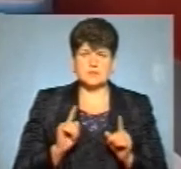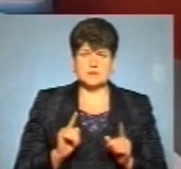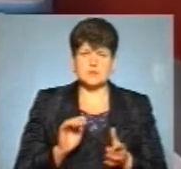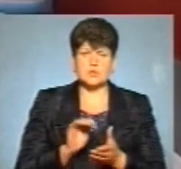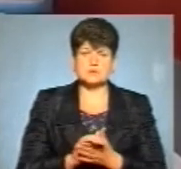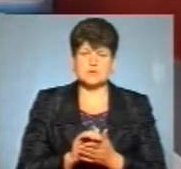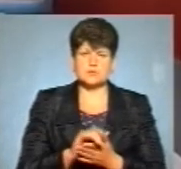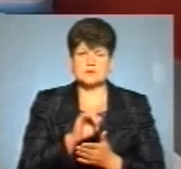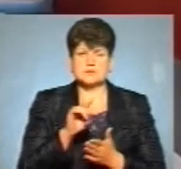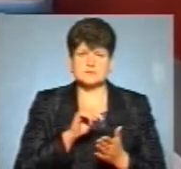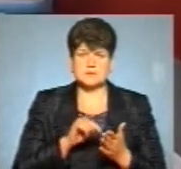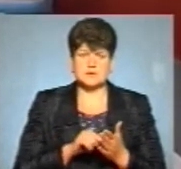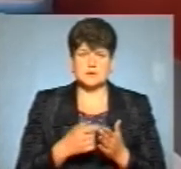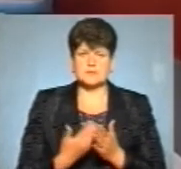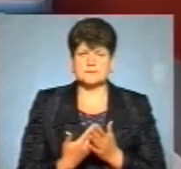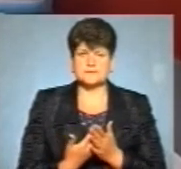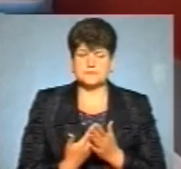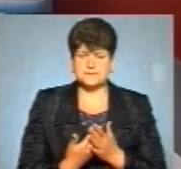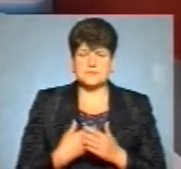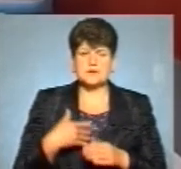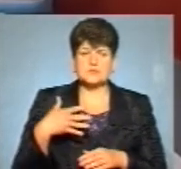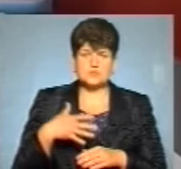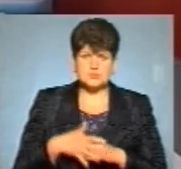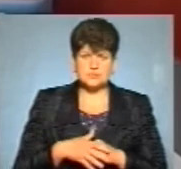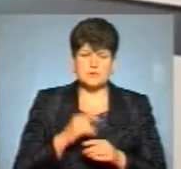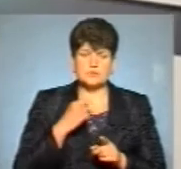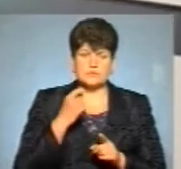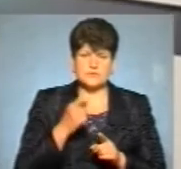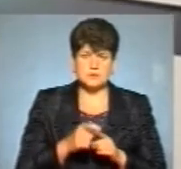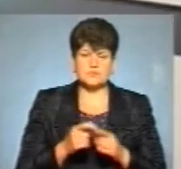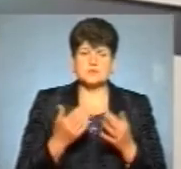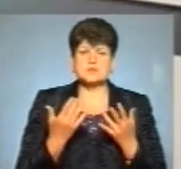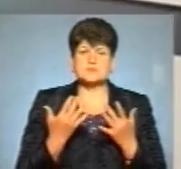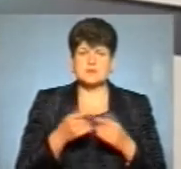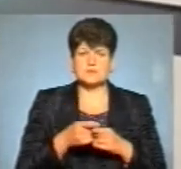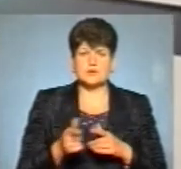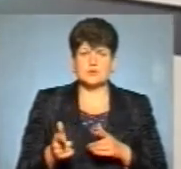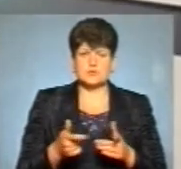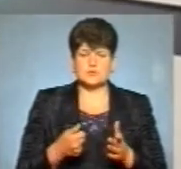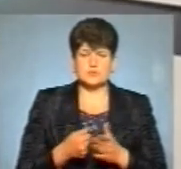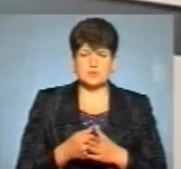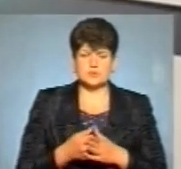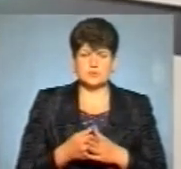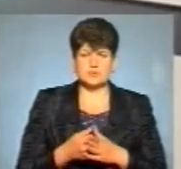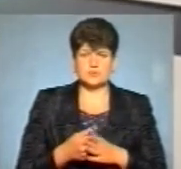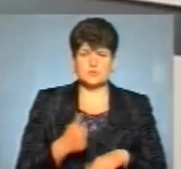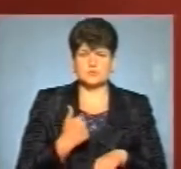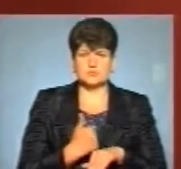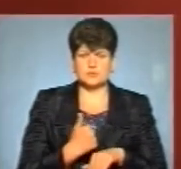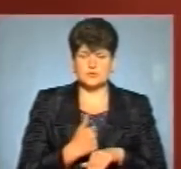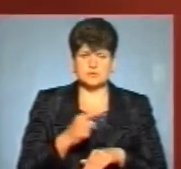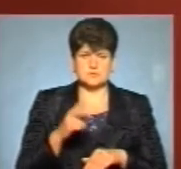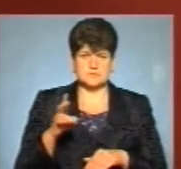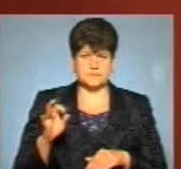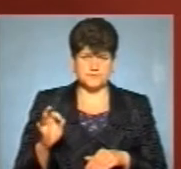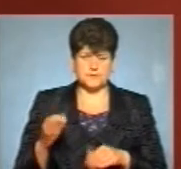з питаннями орієнтовними і зрозуміло відповідями, наскільки вони готові до основного зовнішнього незалежного оцінювання.